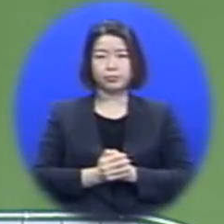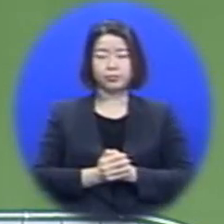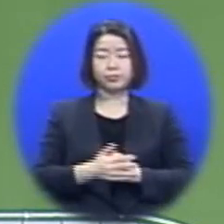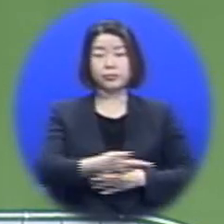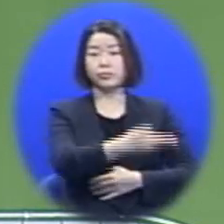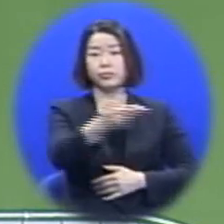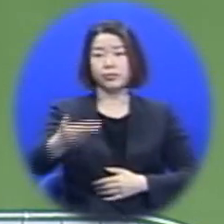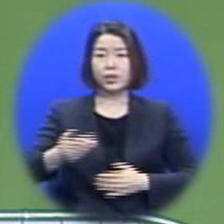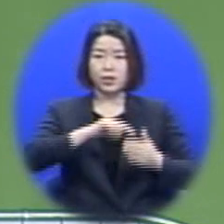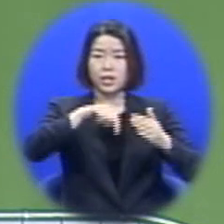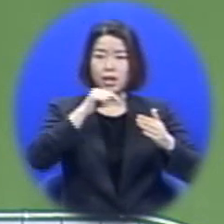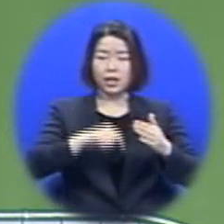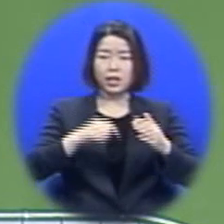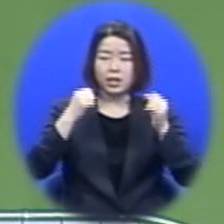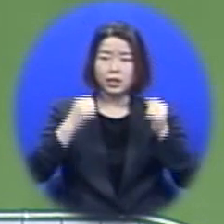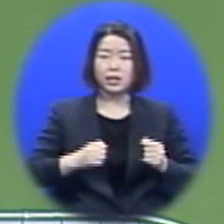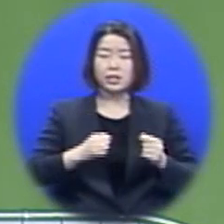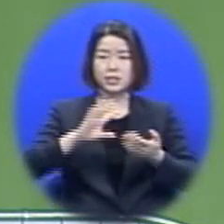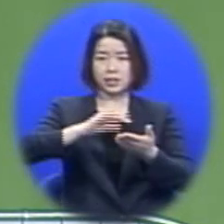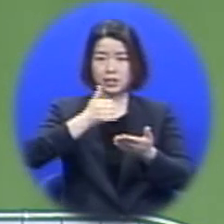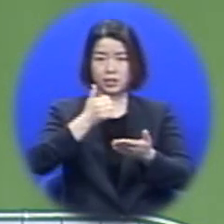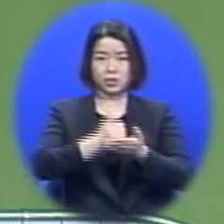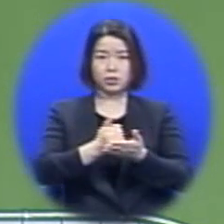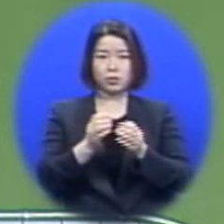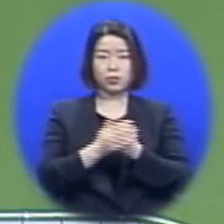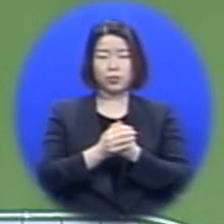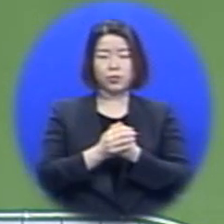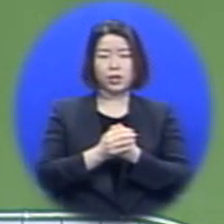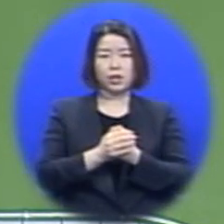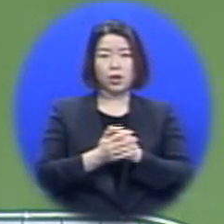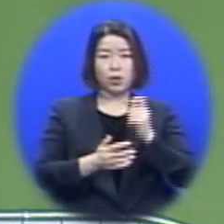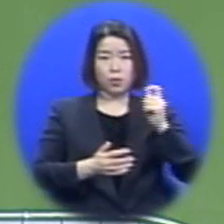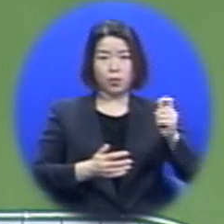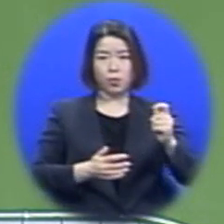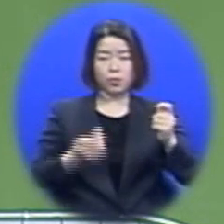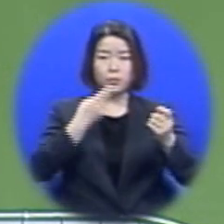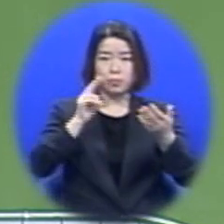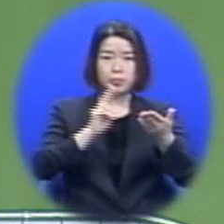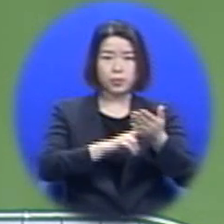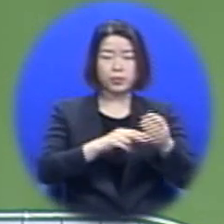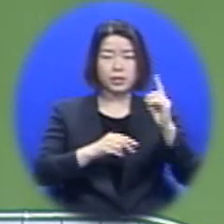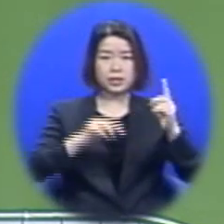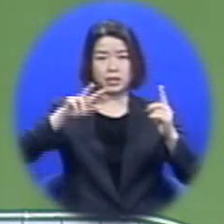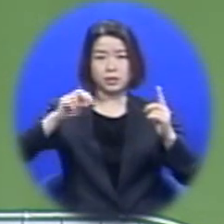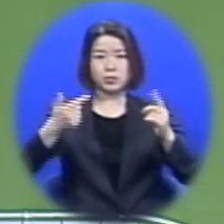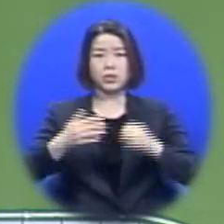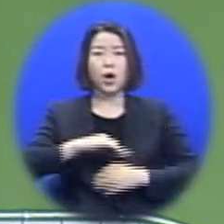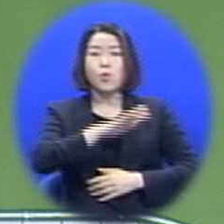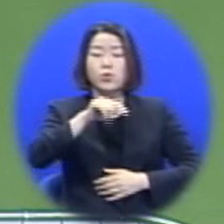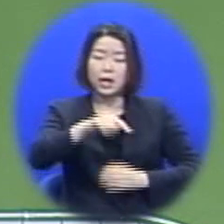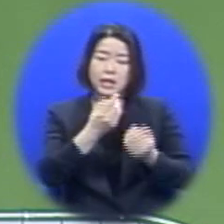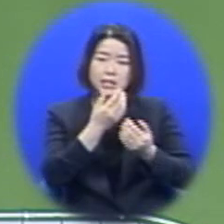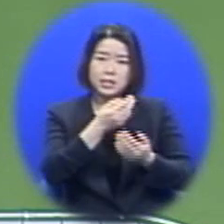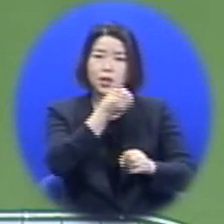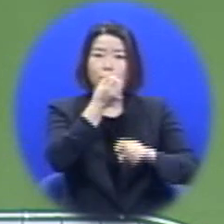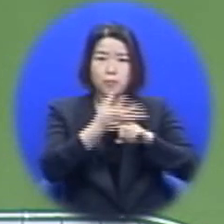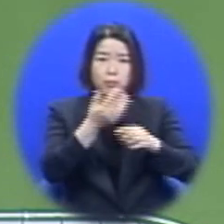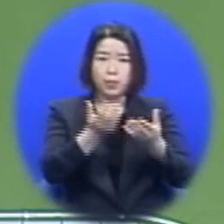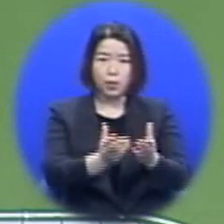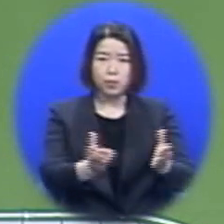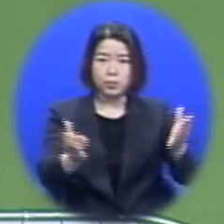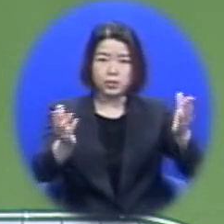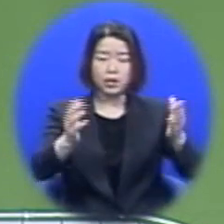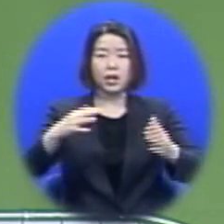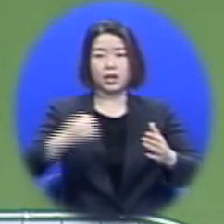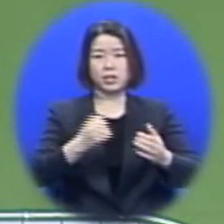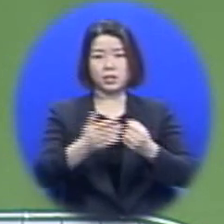너희 안에 거하시는 그리스도, 골로새서 1장 27절에서 말씀했어요. 우리가 이 보배를 질그릇에서 가졌으니 고린도후서